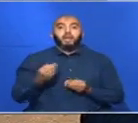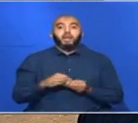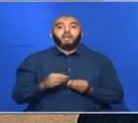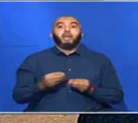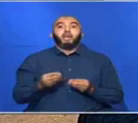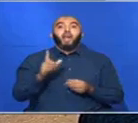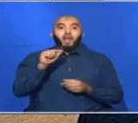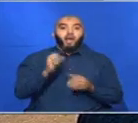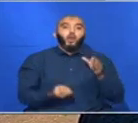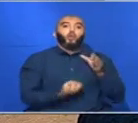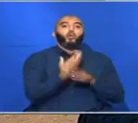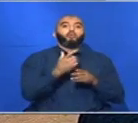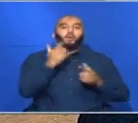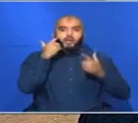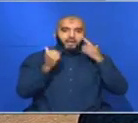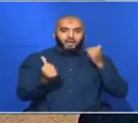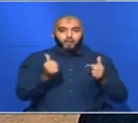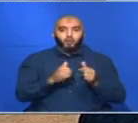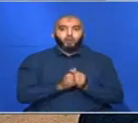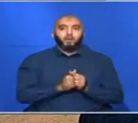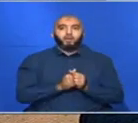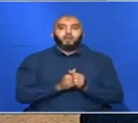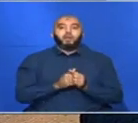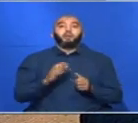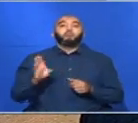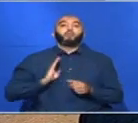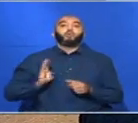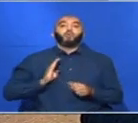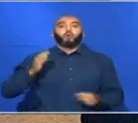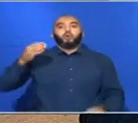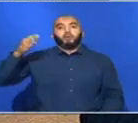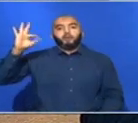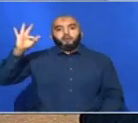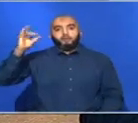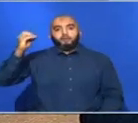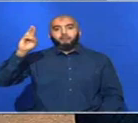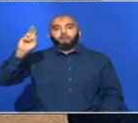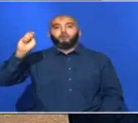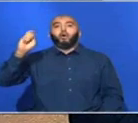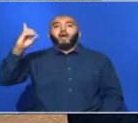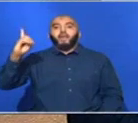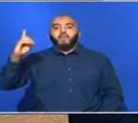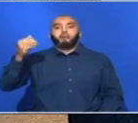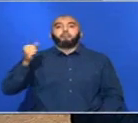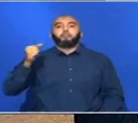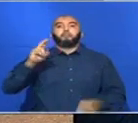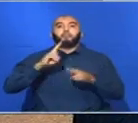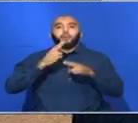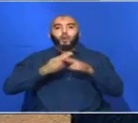عين المدير العام الاستاذ فؤاد مسوس مديرا لقناه القران الكريم خلفا